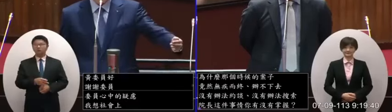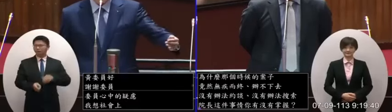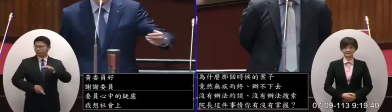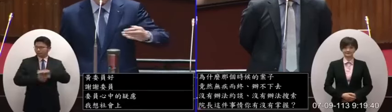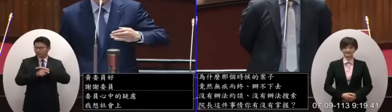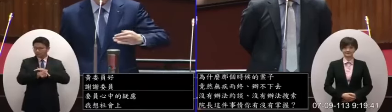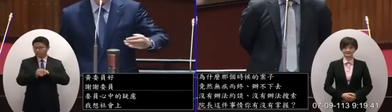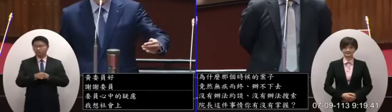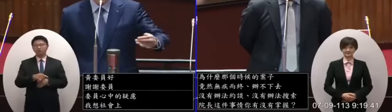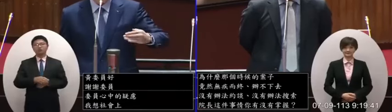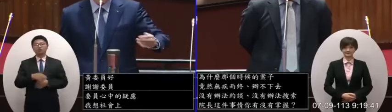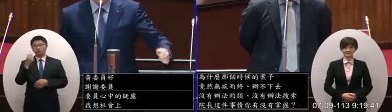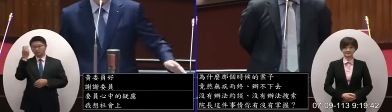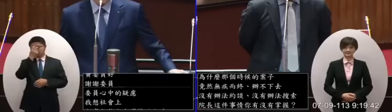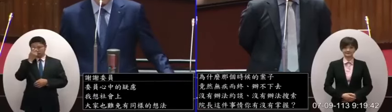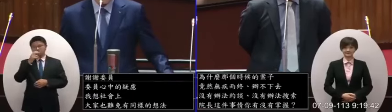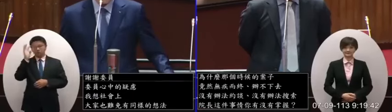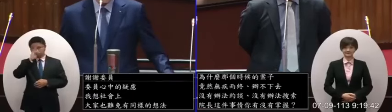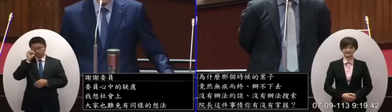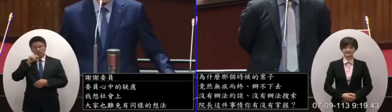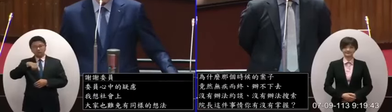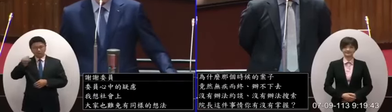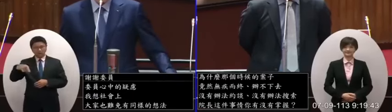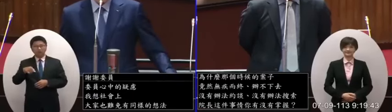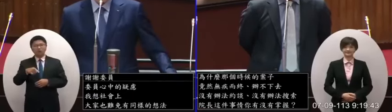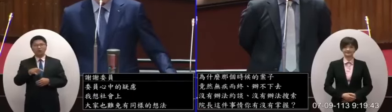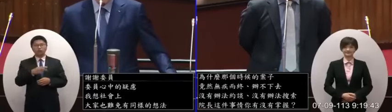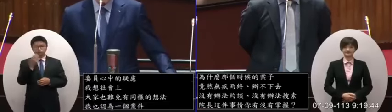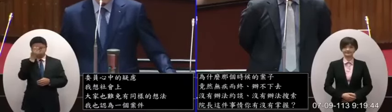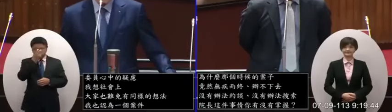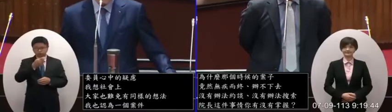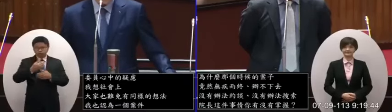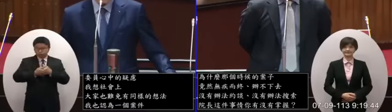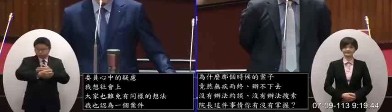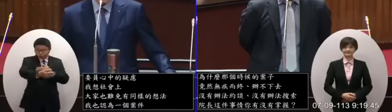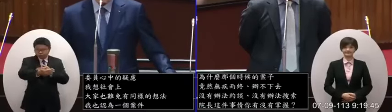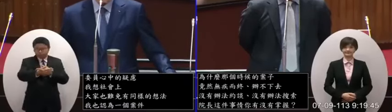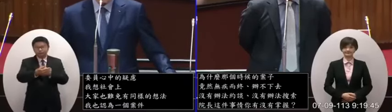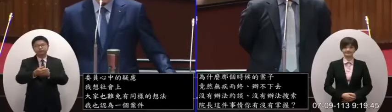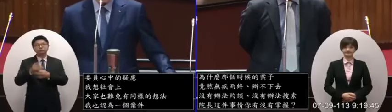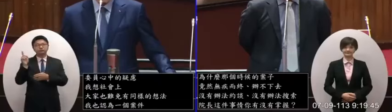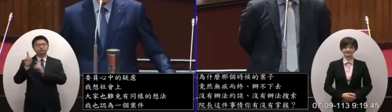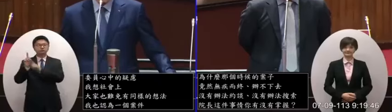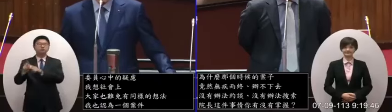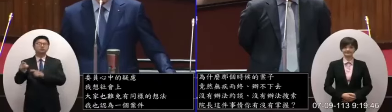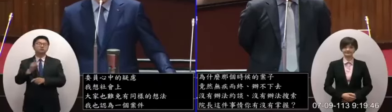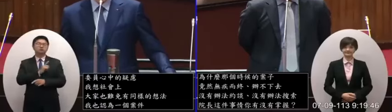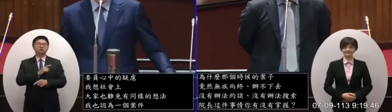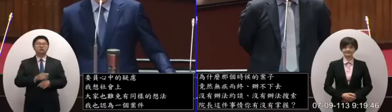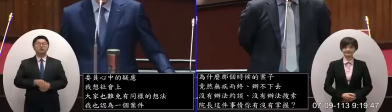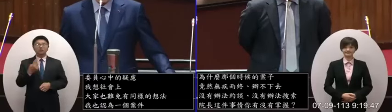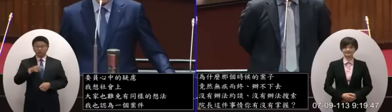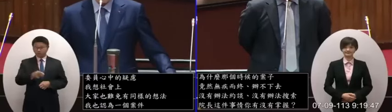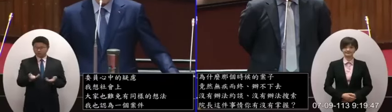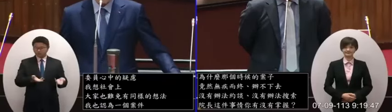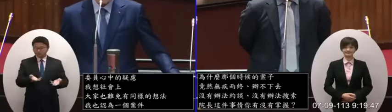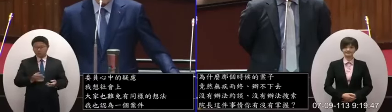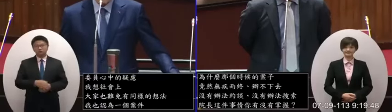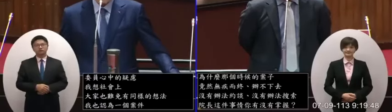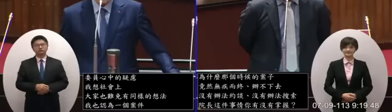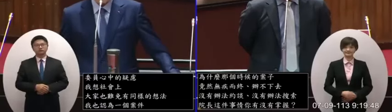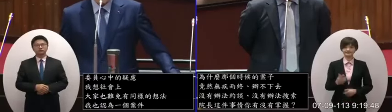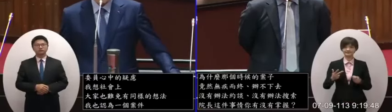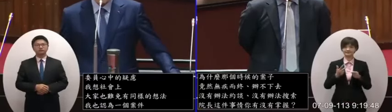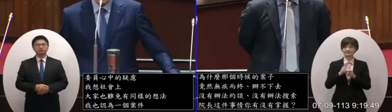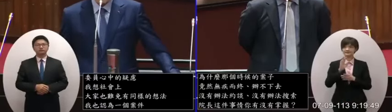有他办案的速度、步骤、程序等等，但是在适当的时间，而且在案件没有被…… 过了七年以